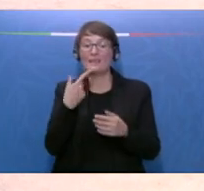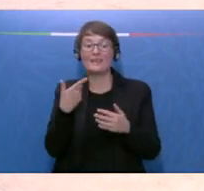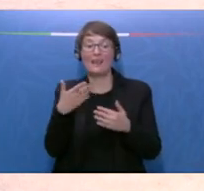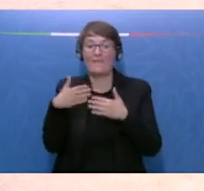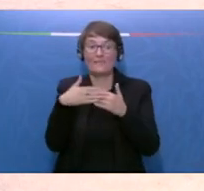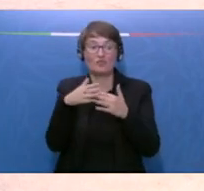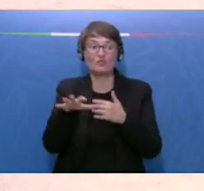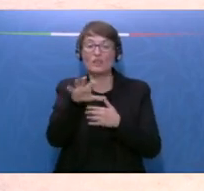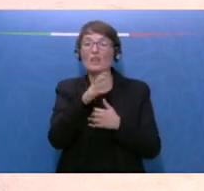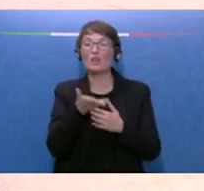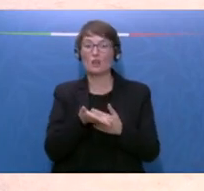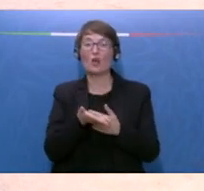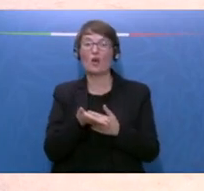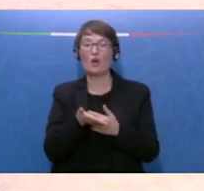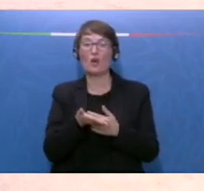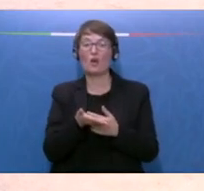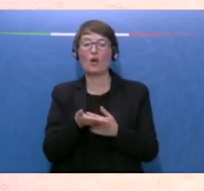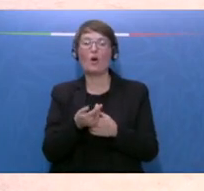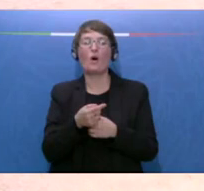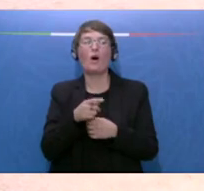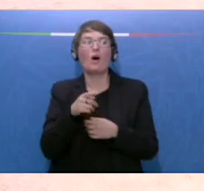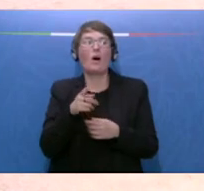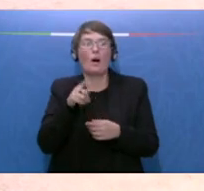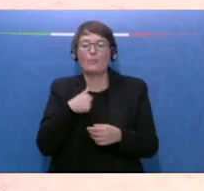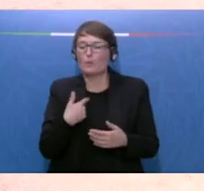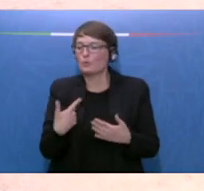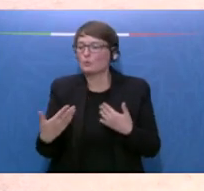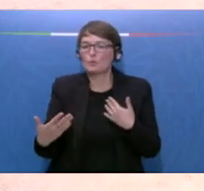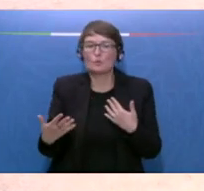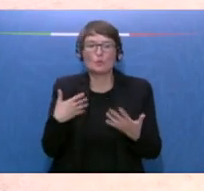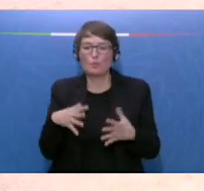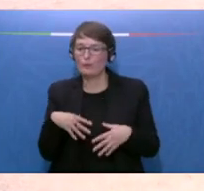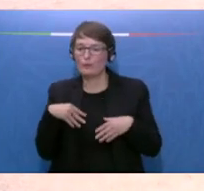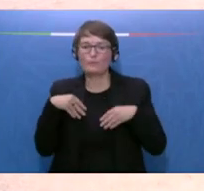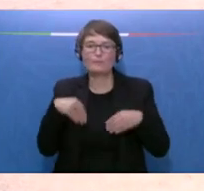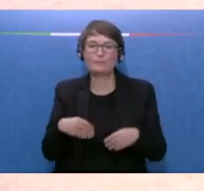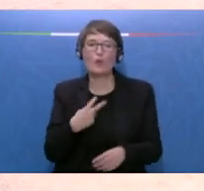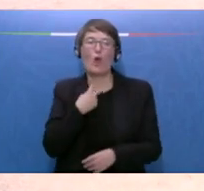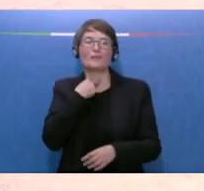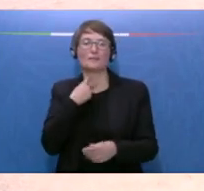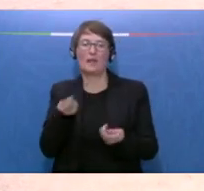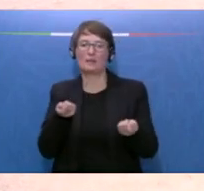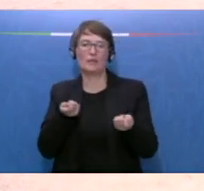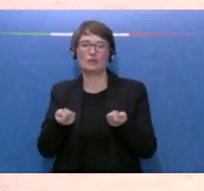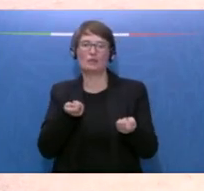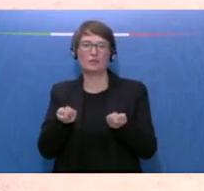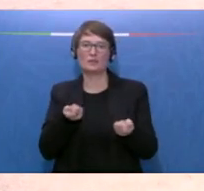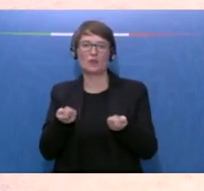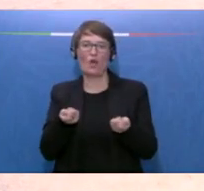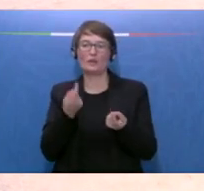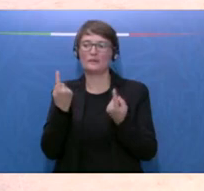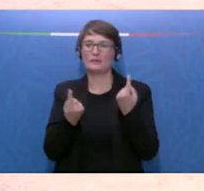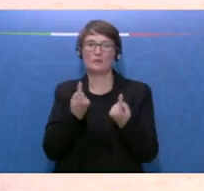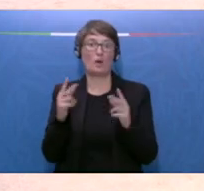probabilmente senza desiderarlo si trovano coinvolti esistessi a gestire una realtà completamente nuova